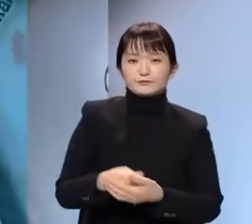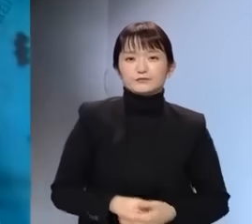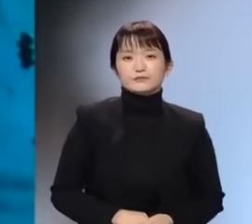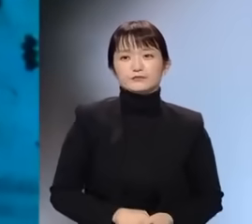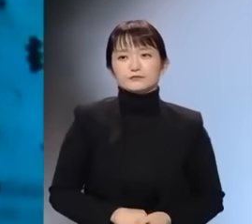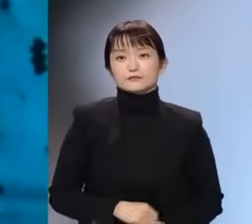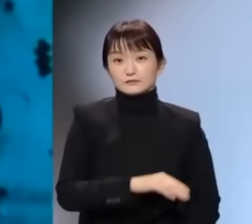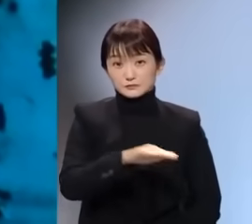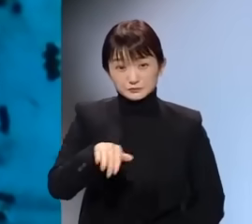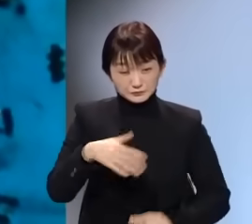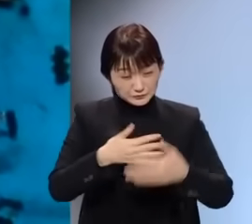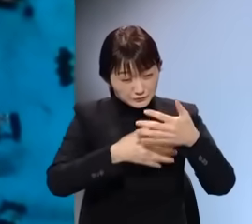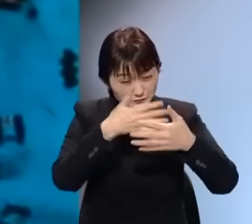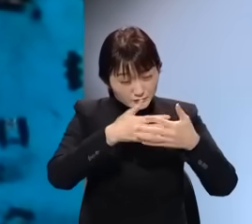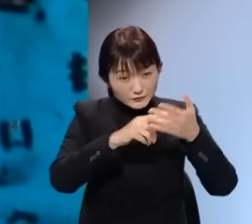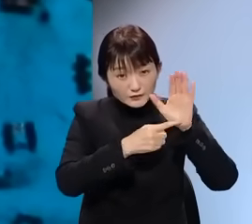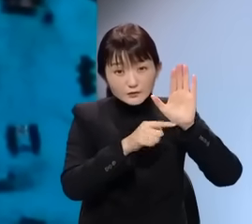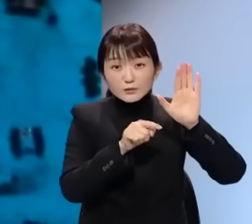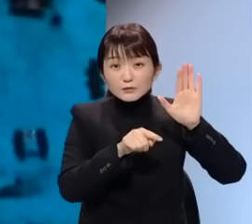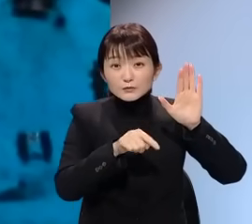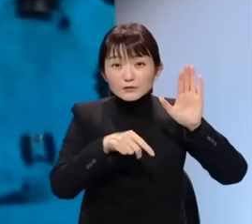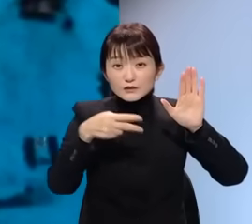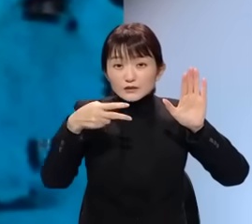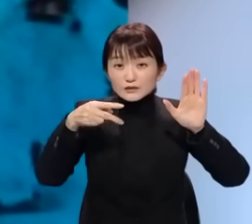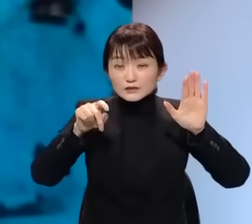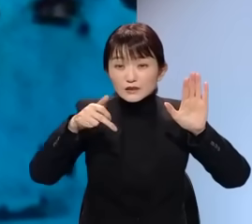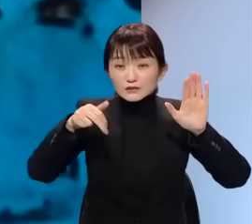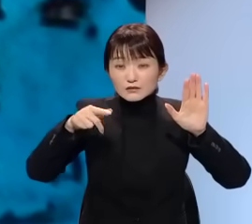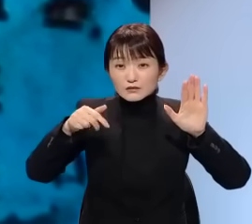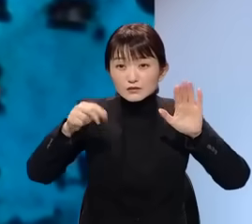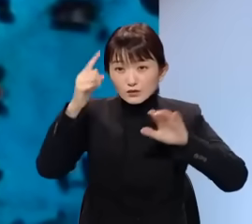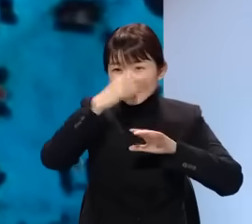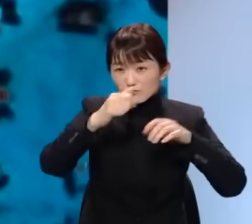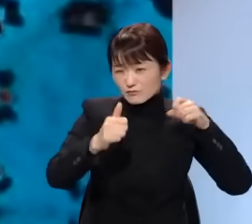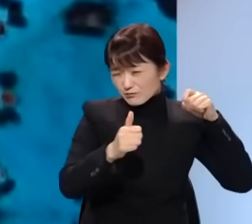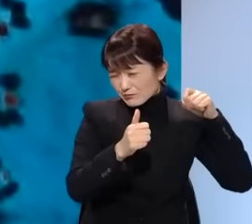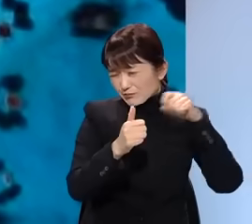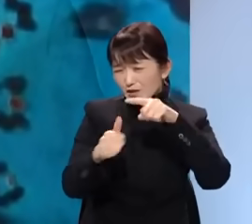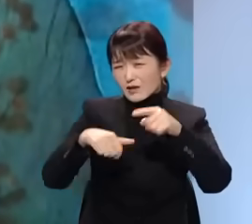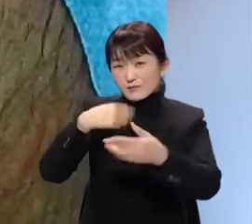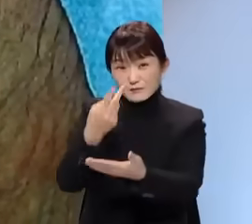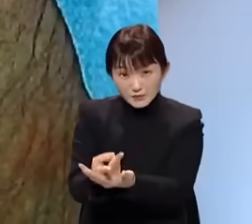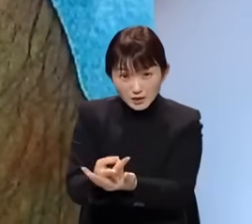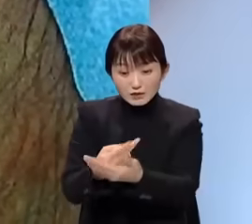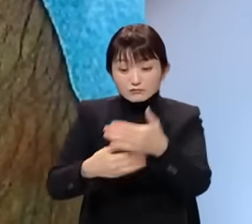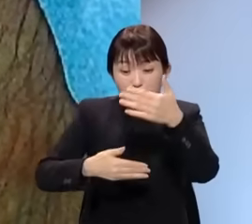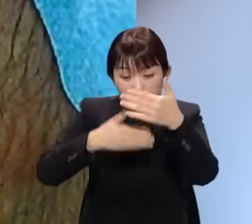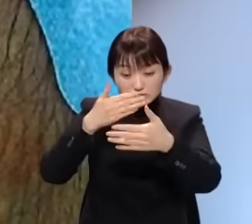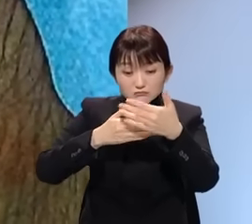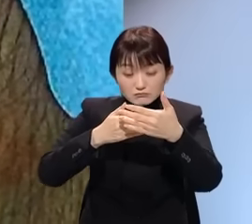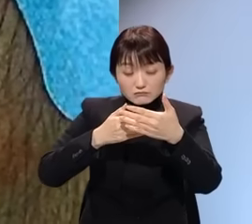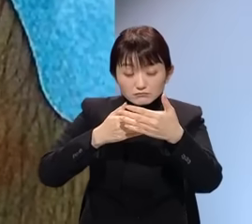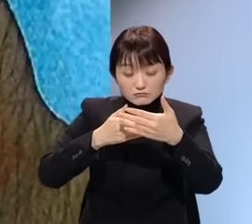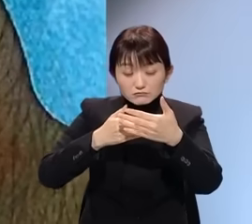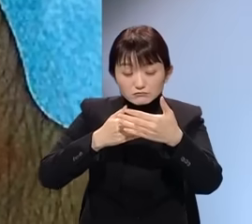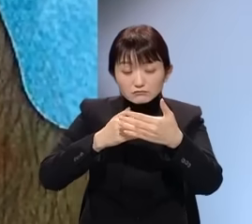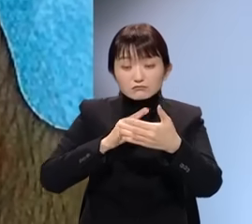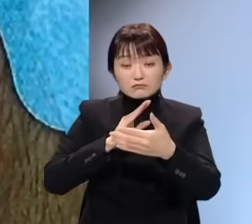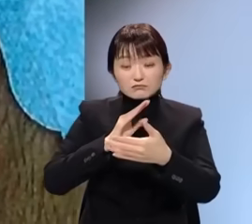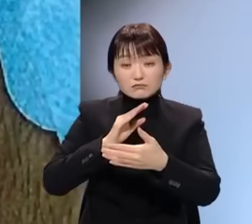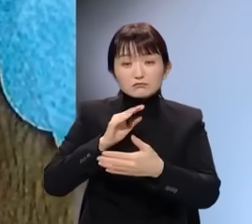영화나 드라마에서 이른바 사커킥 같은 게 막 얼굴로 날아가면 영화 드라마니까 그런가 보다 하는 거지 이게